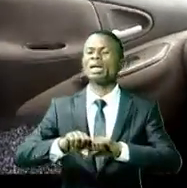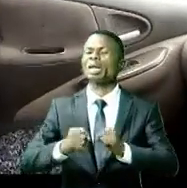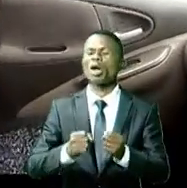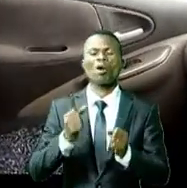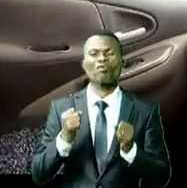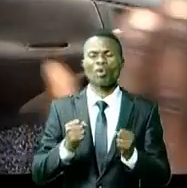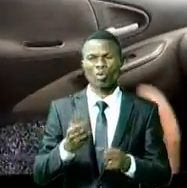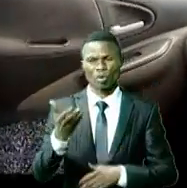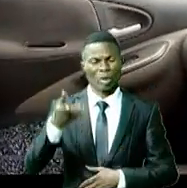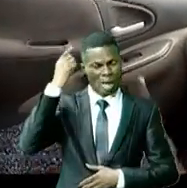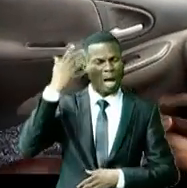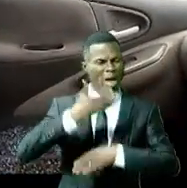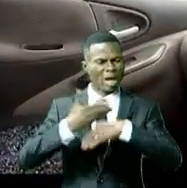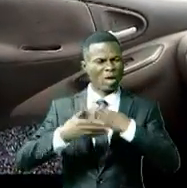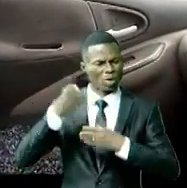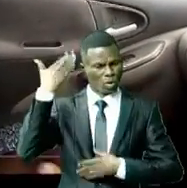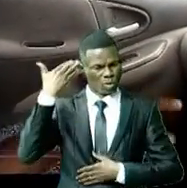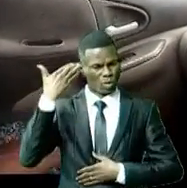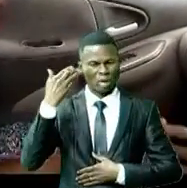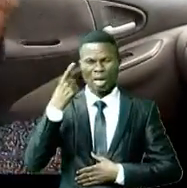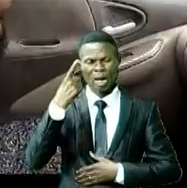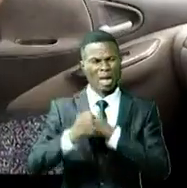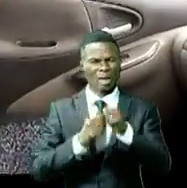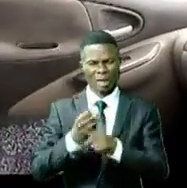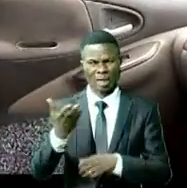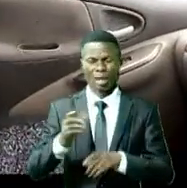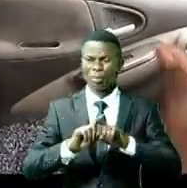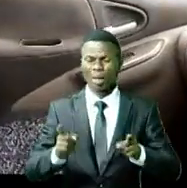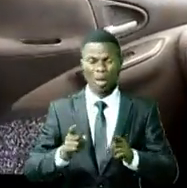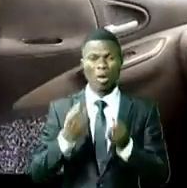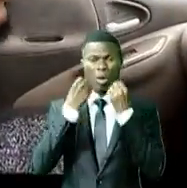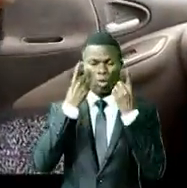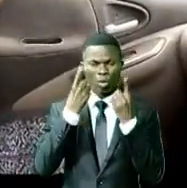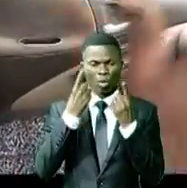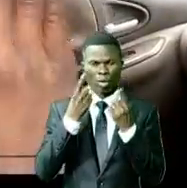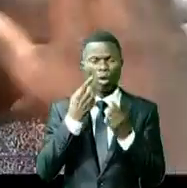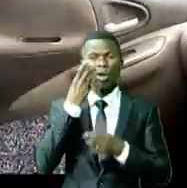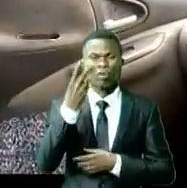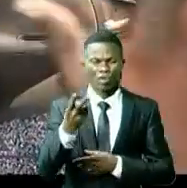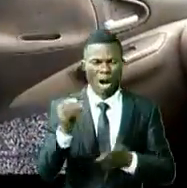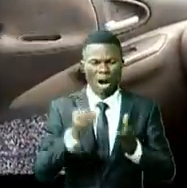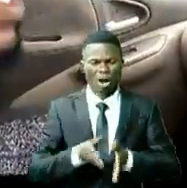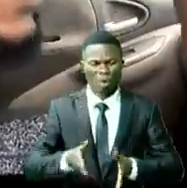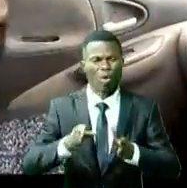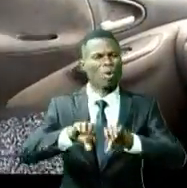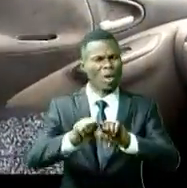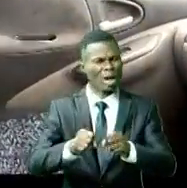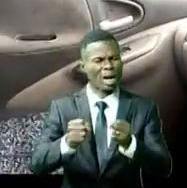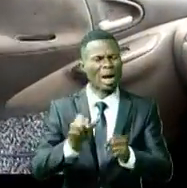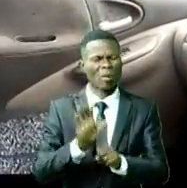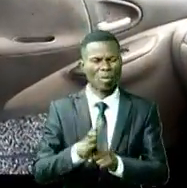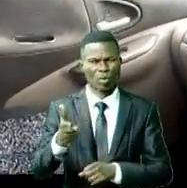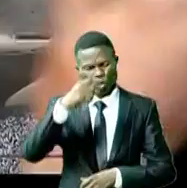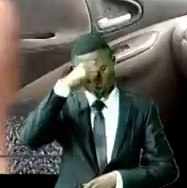Cette route a été réhabilitée il y a de cela quelques temps, mais curieusement, nous sommes étonnés de revivre encore ces nouveaux calvaires.